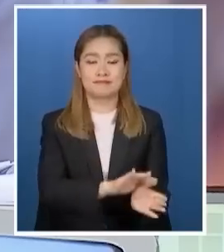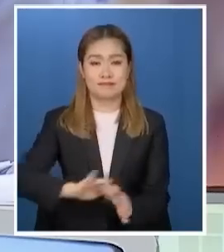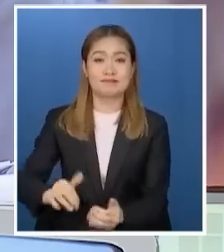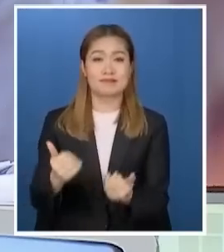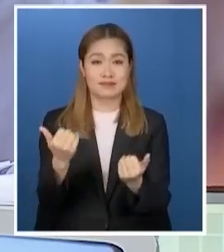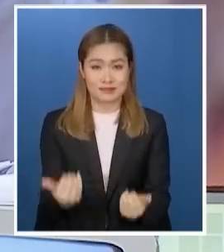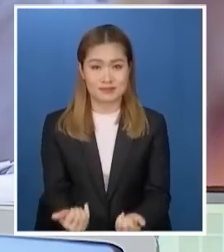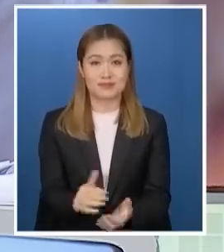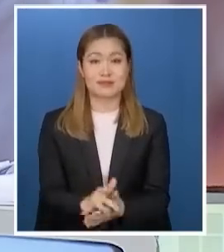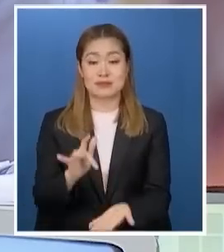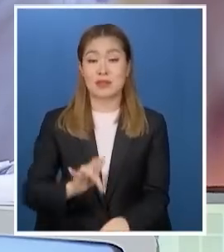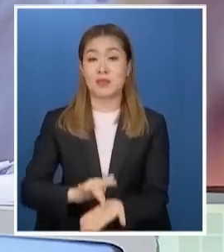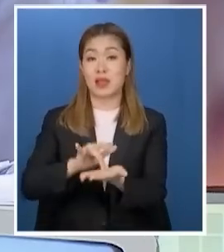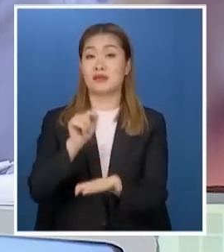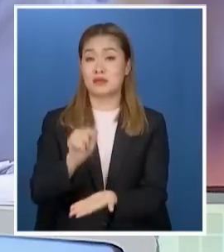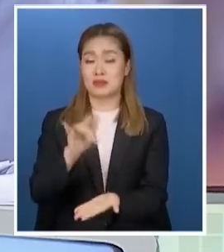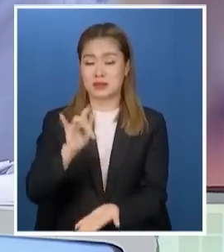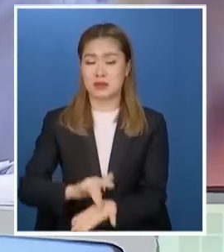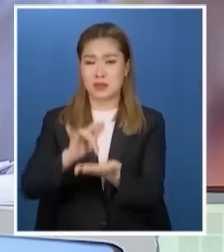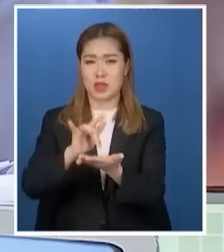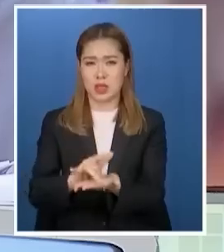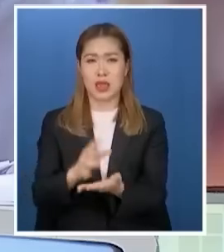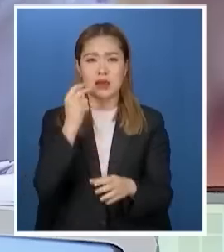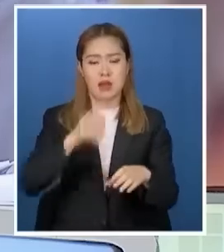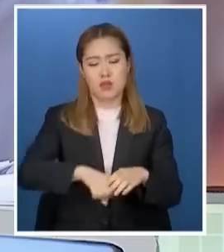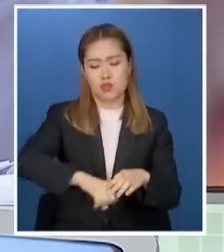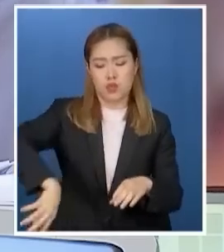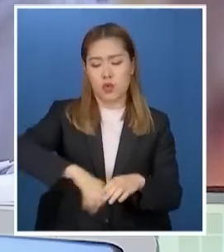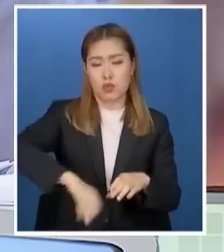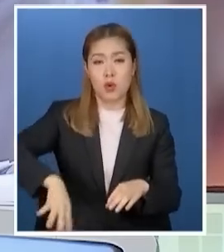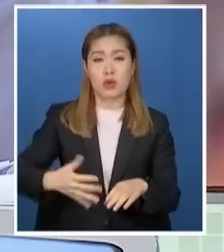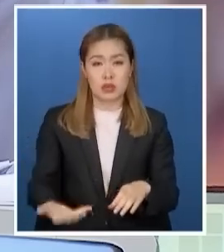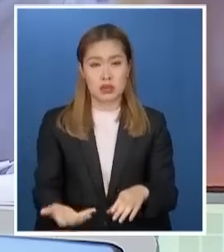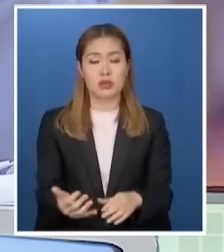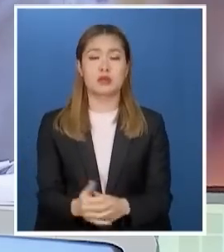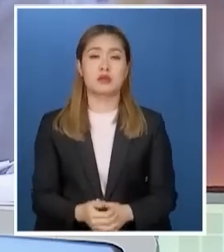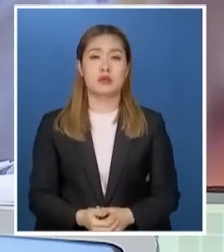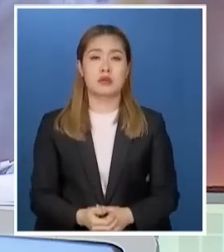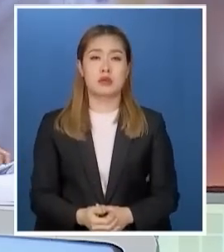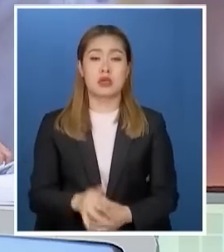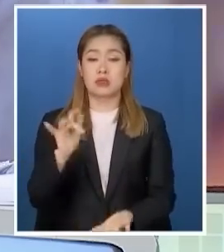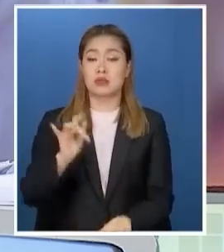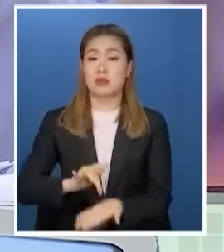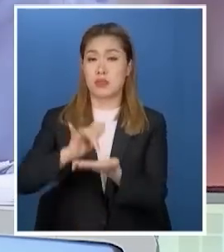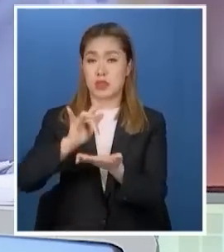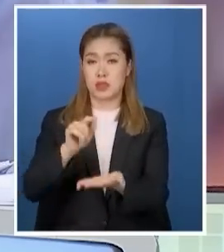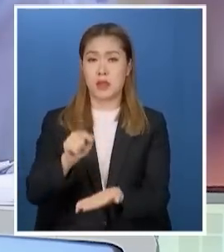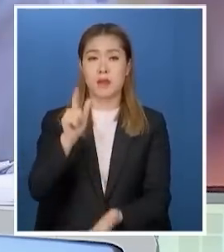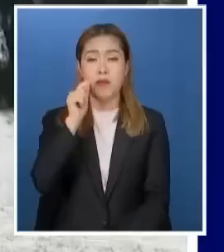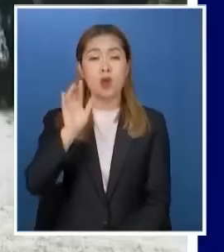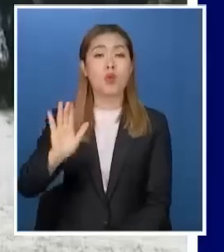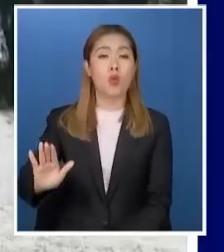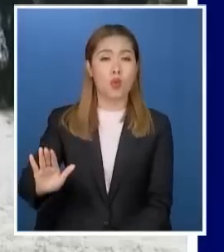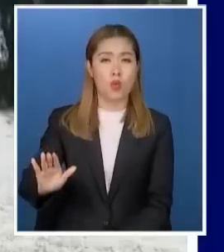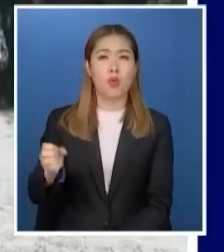อย่างที่บอกไปว่าจุดบริเวณดังกล่าวที่มีการจะสูบท่อสูบน้ำออกจากคลองท่อในวันนี้เนี่ยเป็นจุดที่ทางด้านของแม่เ